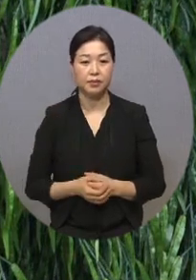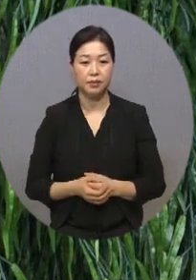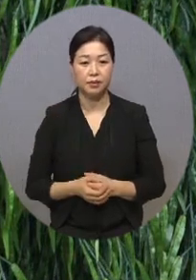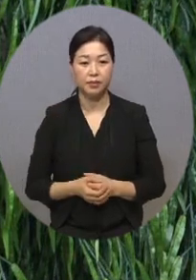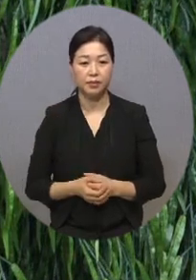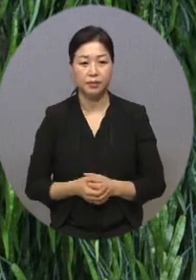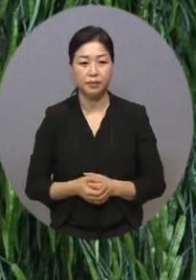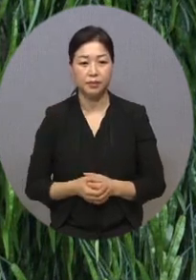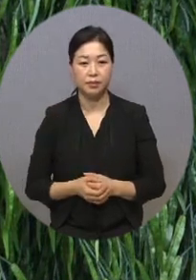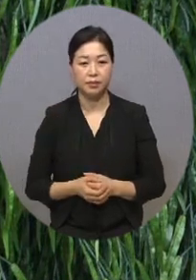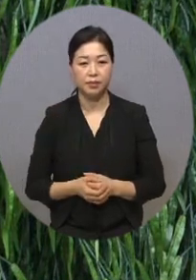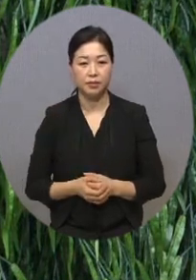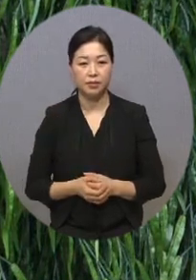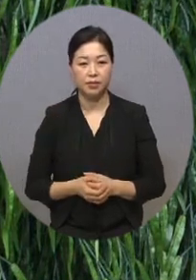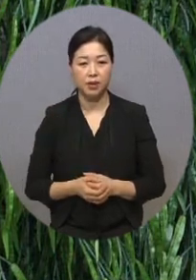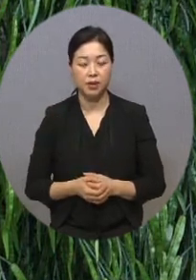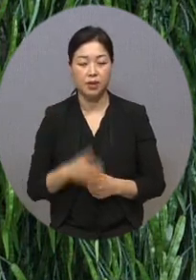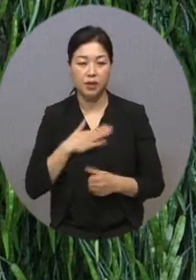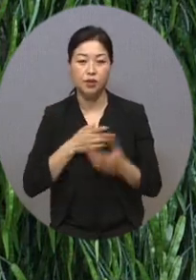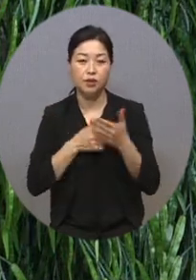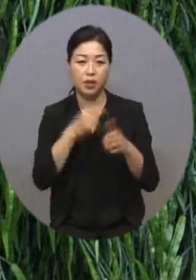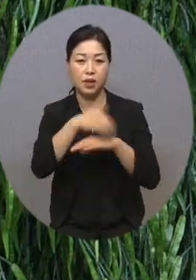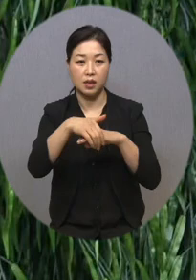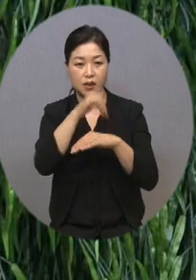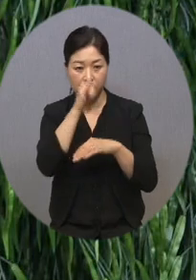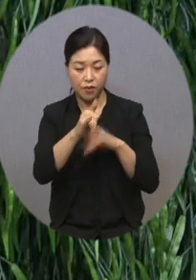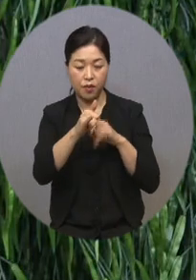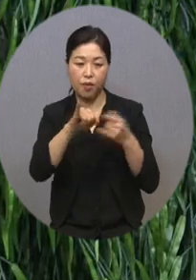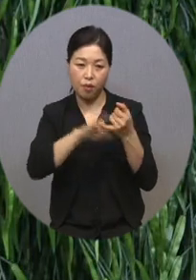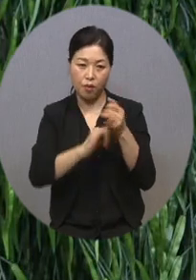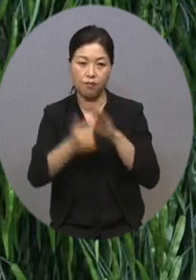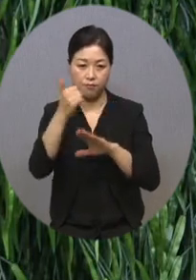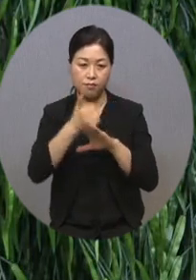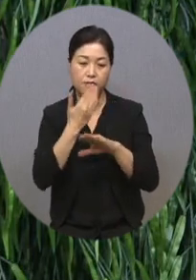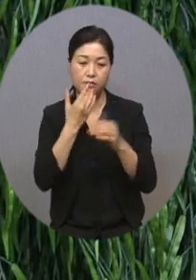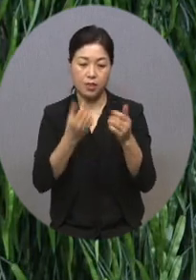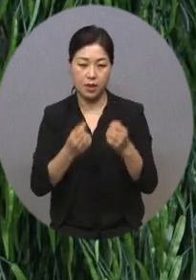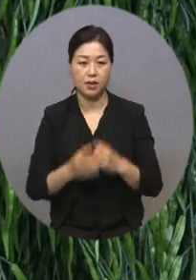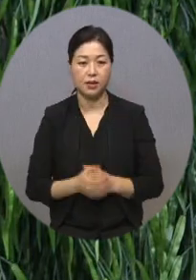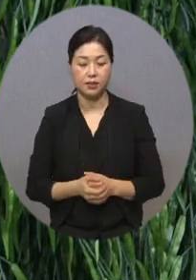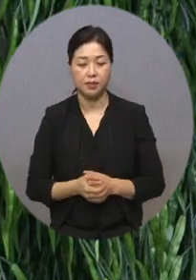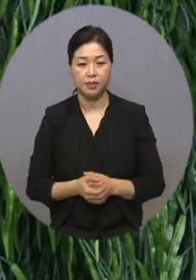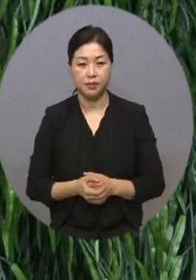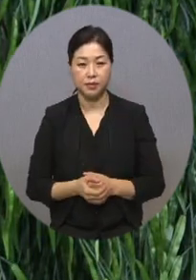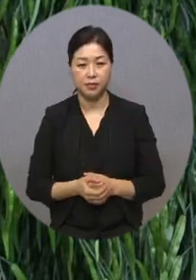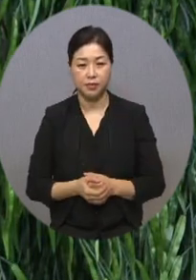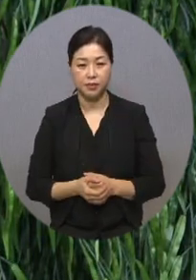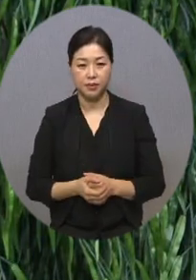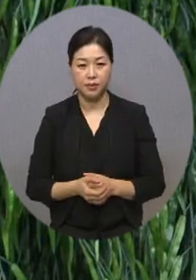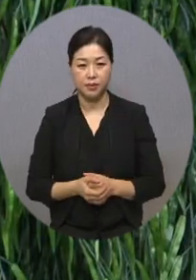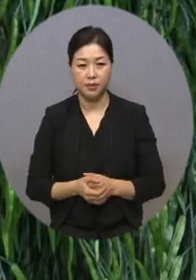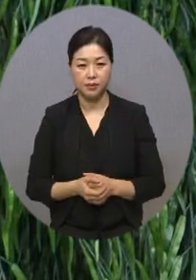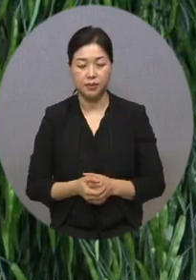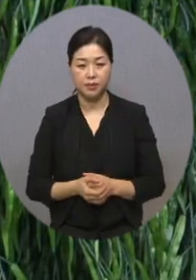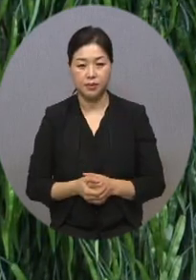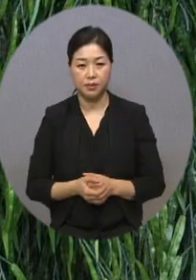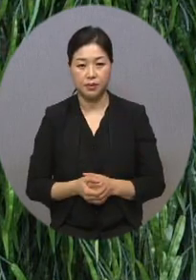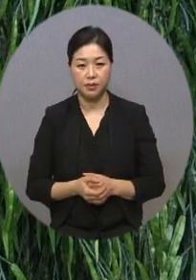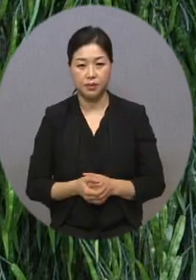추진을 하고 있고 저는 꼭 이룰 겁니다. 제가 그날 그